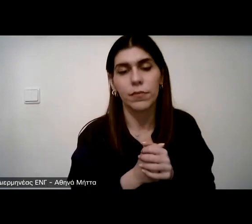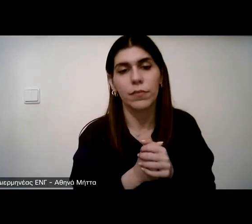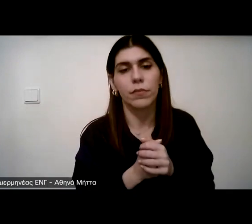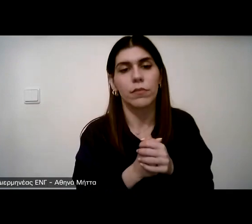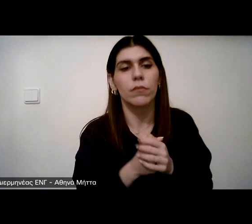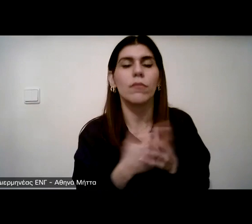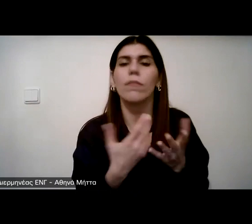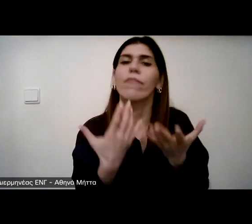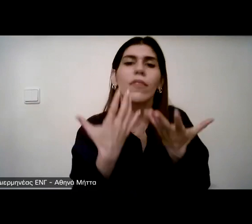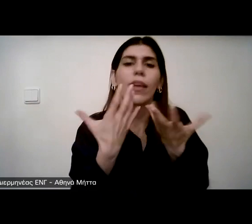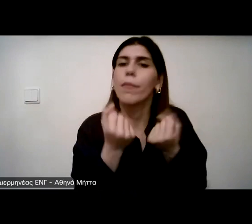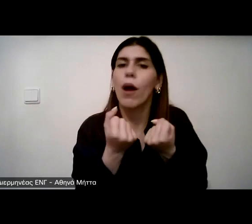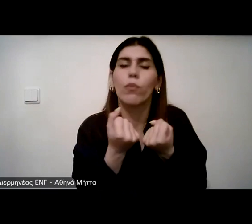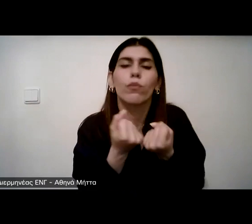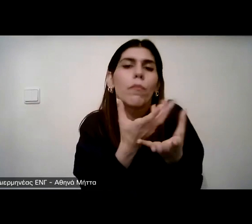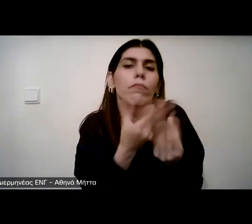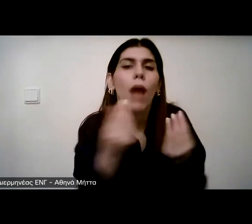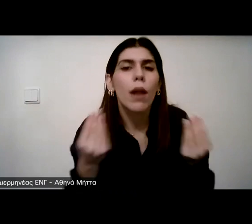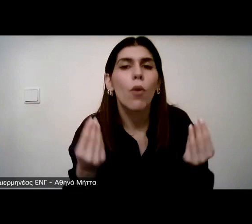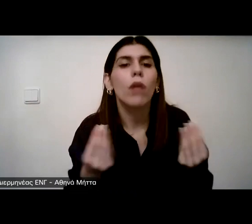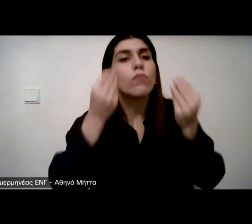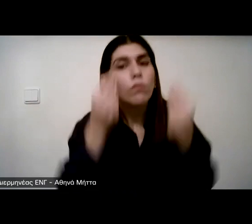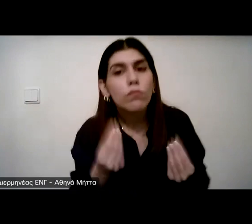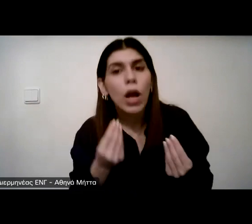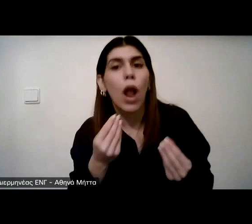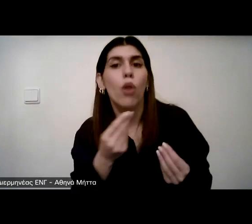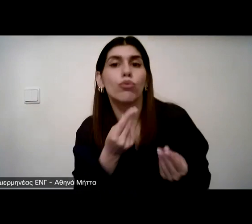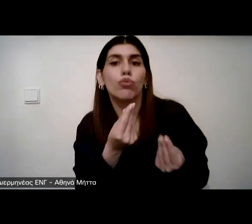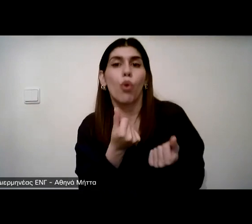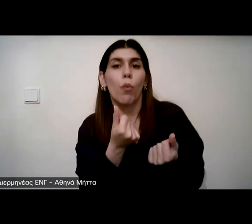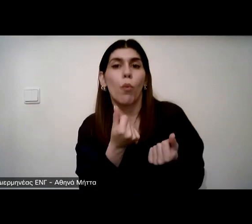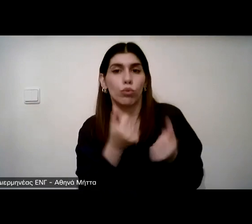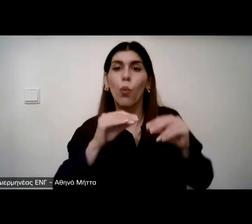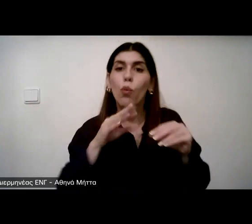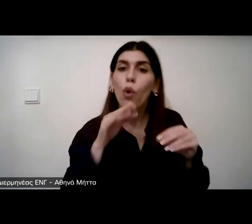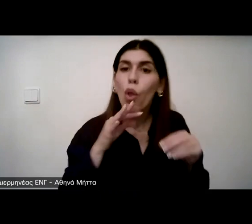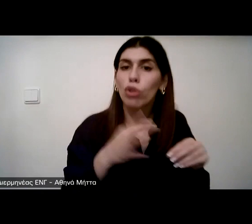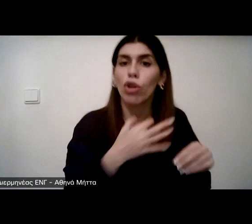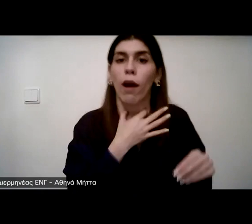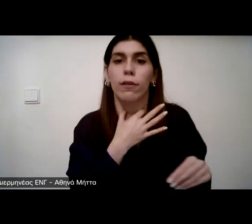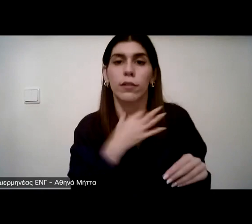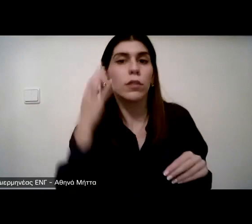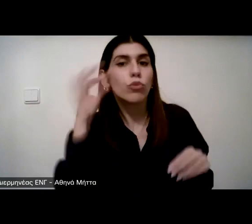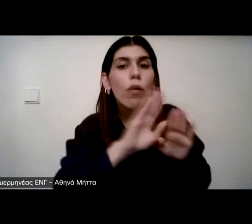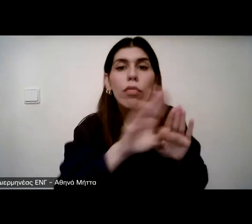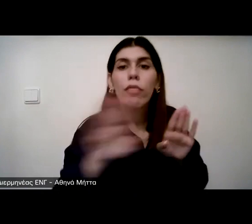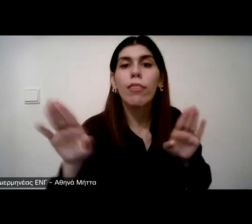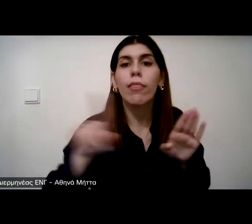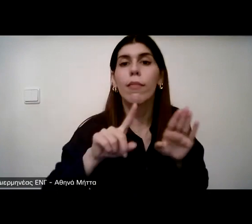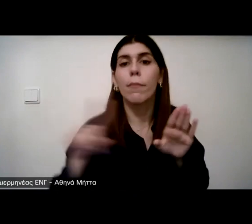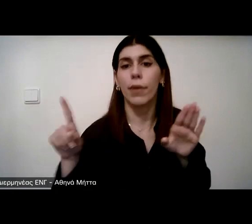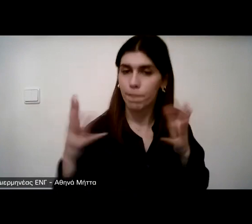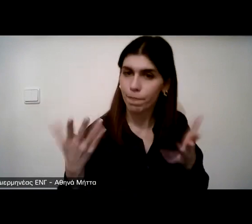Υπάρχουν πάρα πολλές καλές πρακτικές και θα τις περάσω γρήγορα σεβόμενοι το χρόνο. Ήδη από τη δεκαετία του